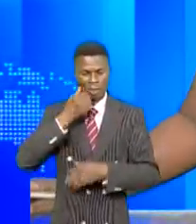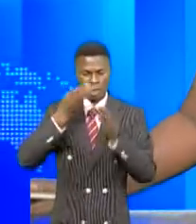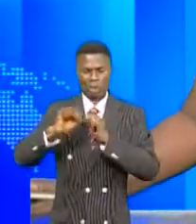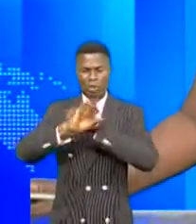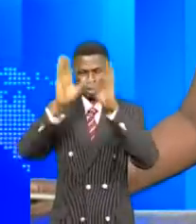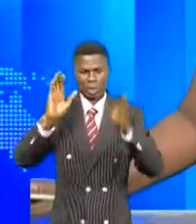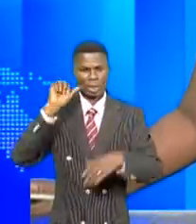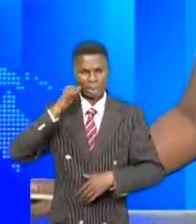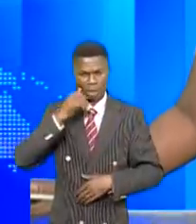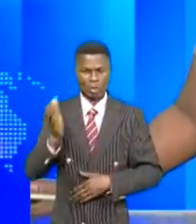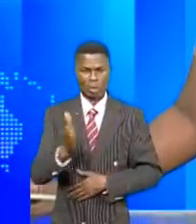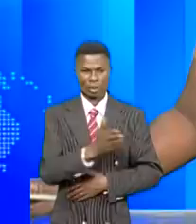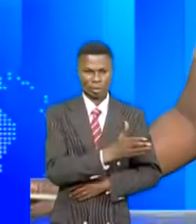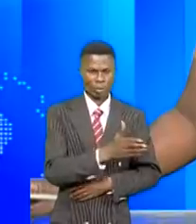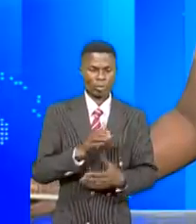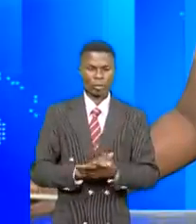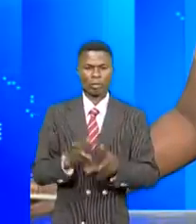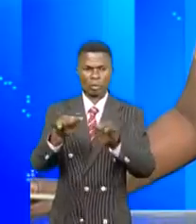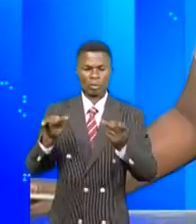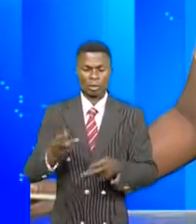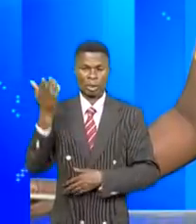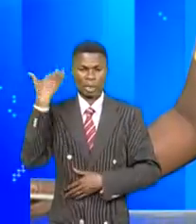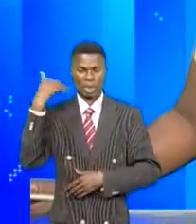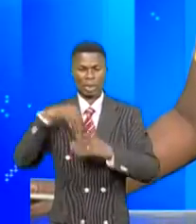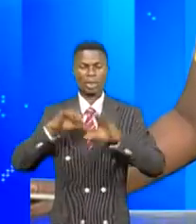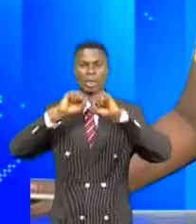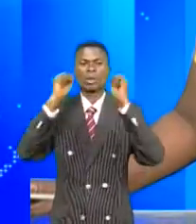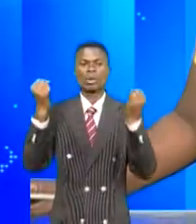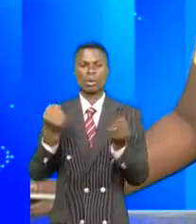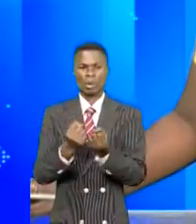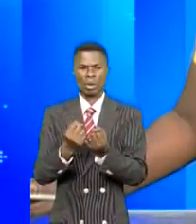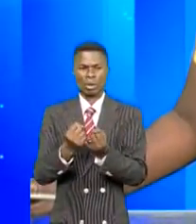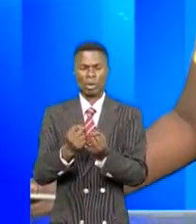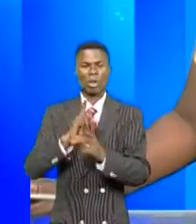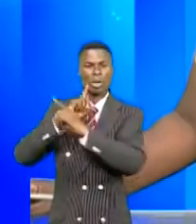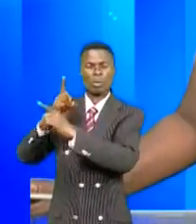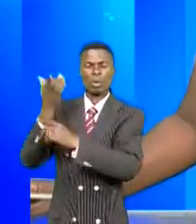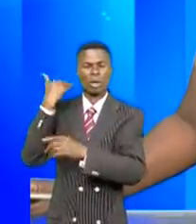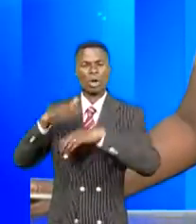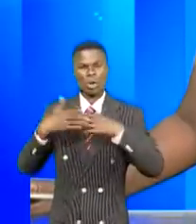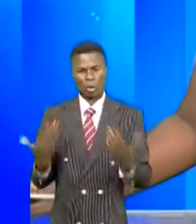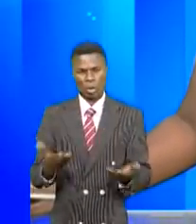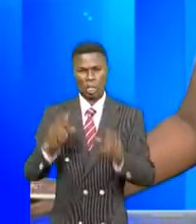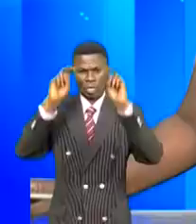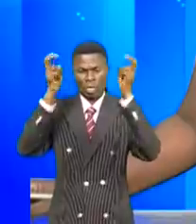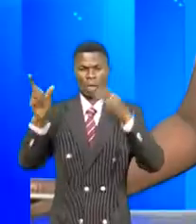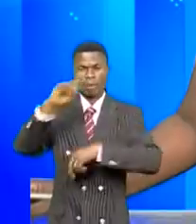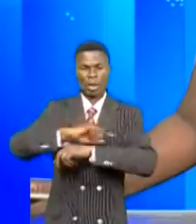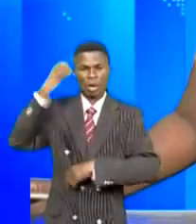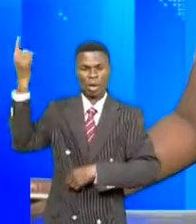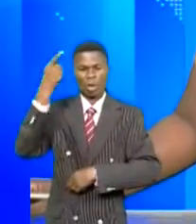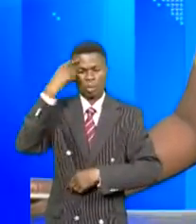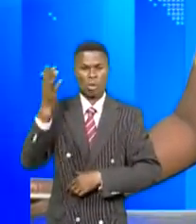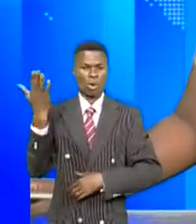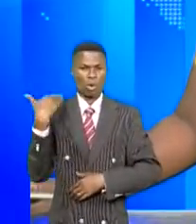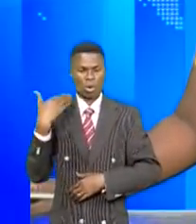détail. La place de l'eau dans nos sociétés et comment la protéger, c'est le thème de la Journée mondiale de l'eau